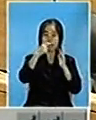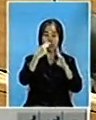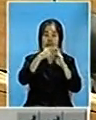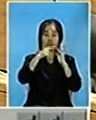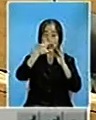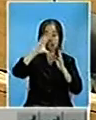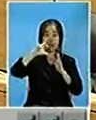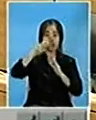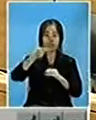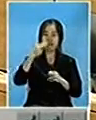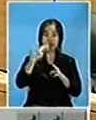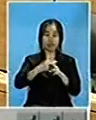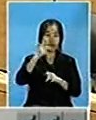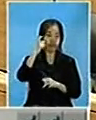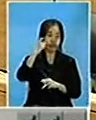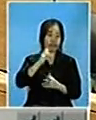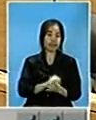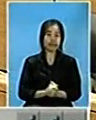งเนี่ยเสียหายครับ